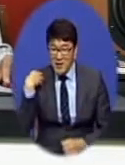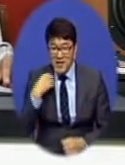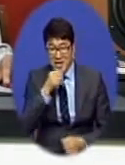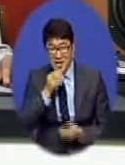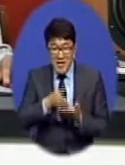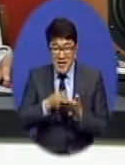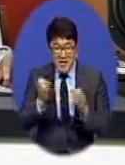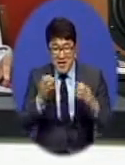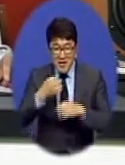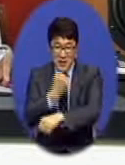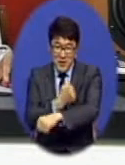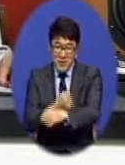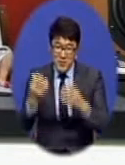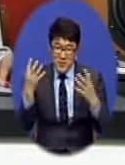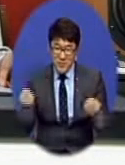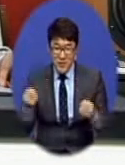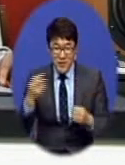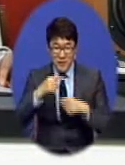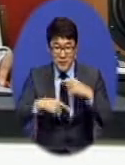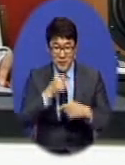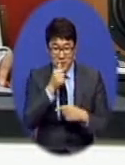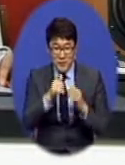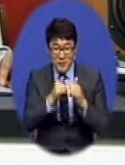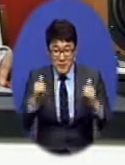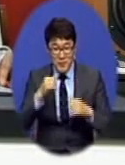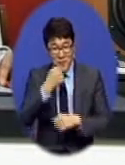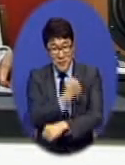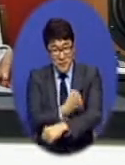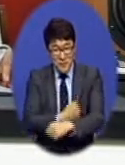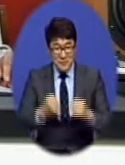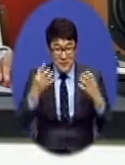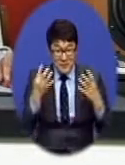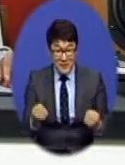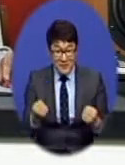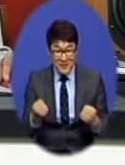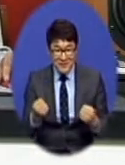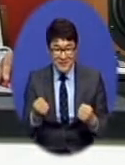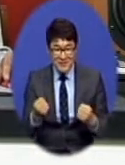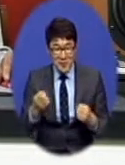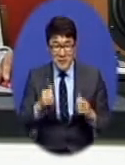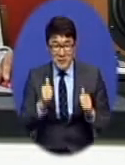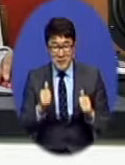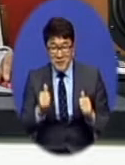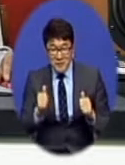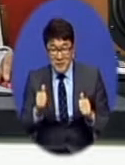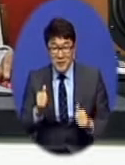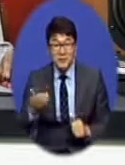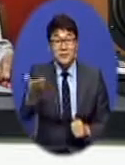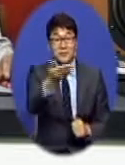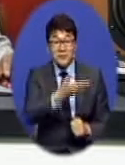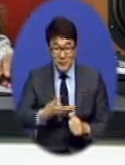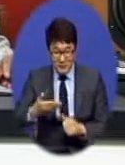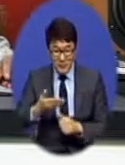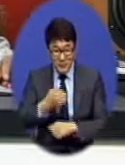많습니다. 아이고 감사합니다. 좋아하시는 분도 수고 많고. 예. 네. 심사 보시는 분도 수고 많습니다.